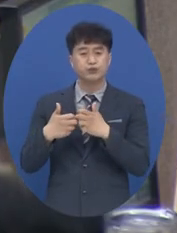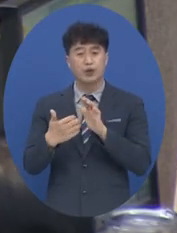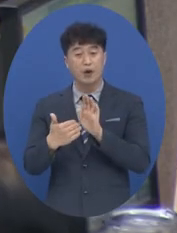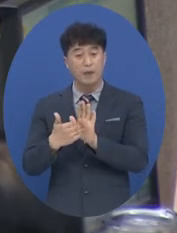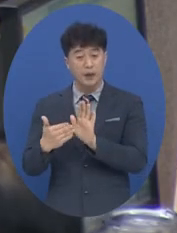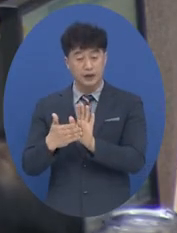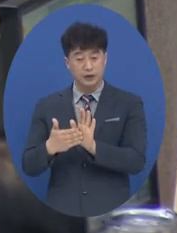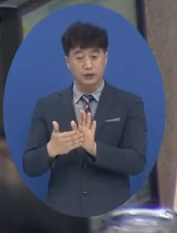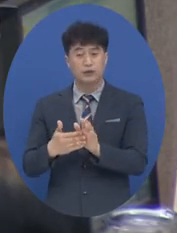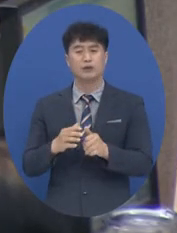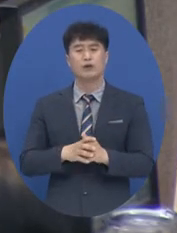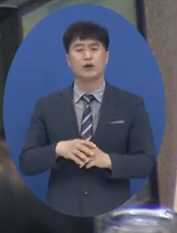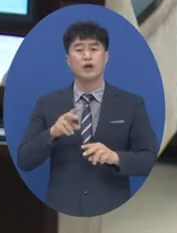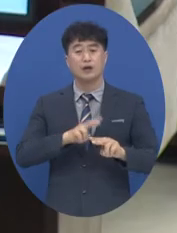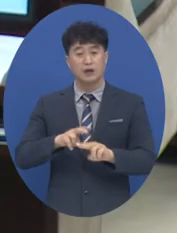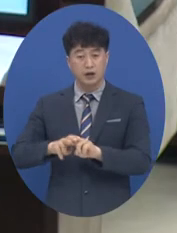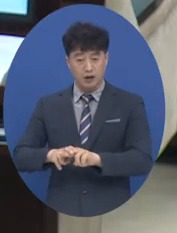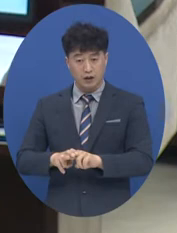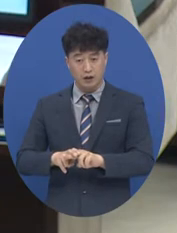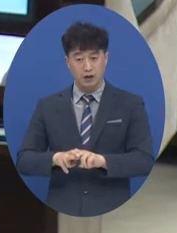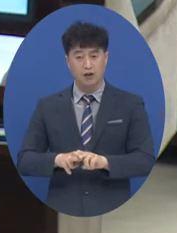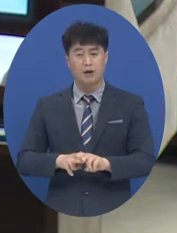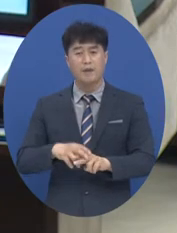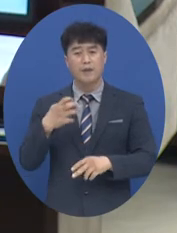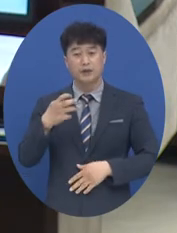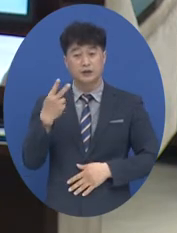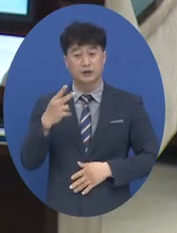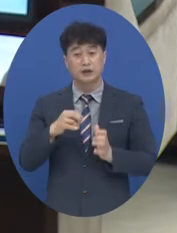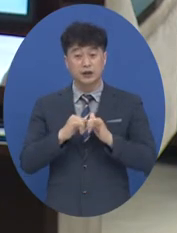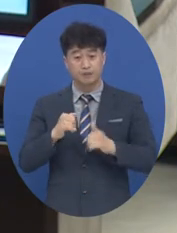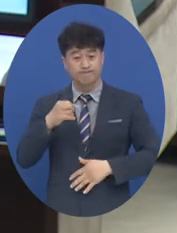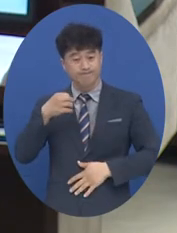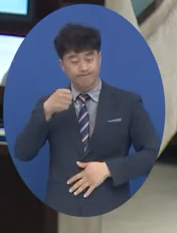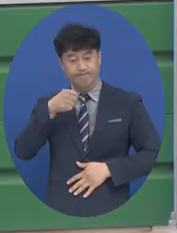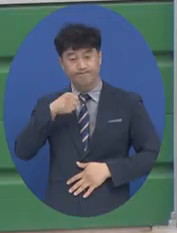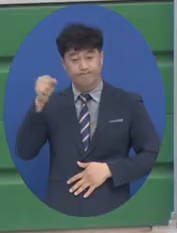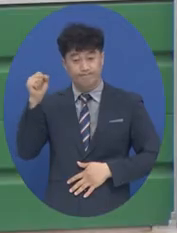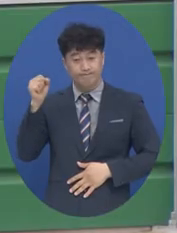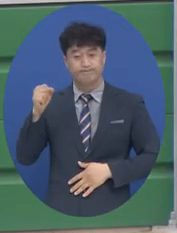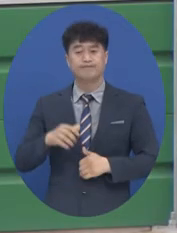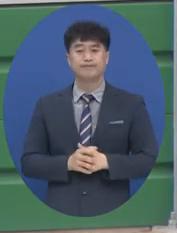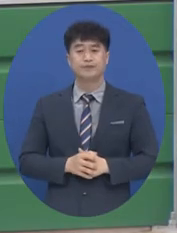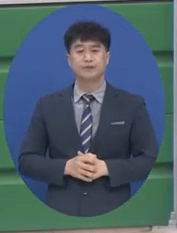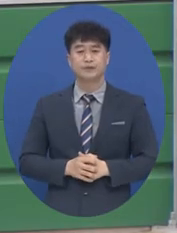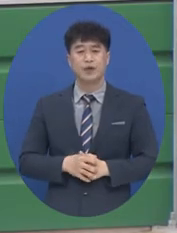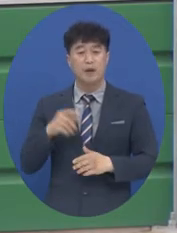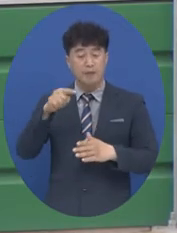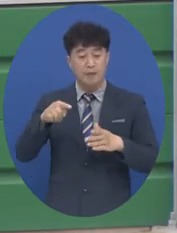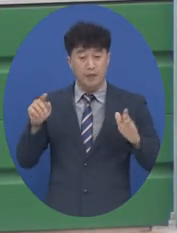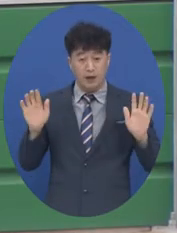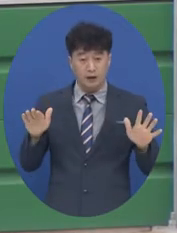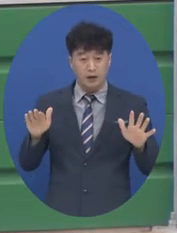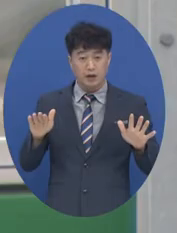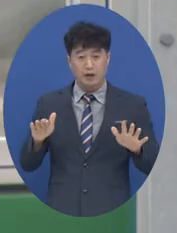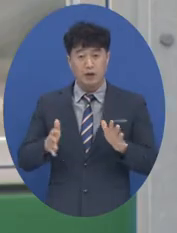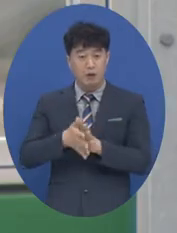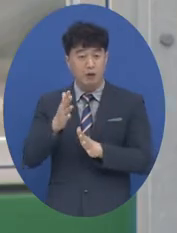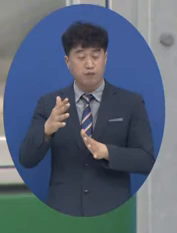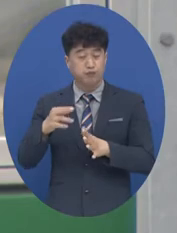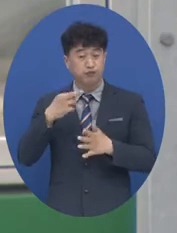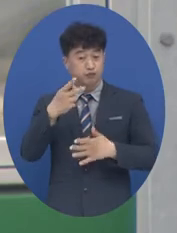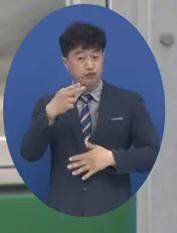재석의원 84명 중 82명이 찬성해 가결됐습니다. 야생조류가 건물 유리창이나